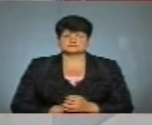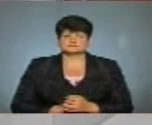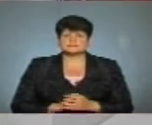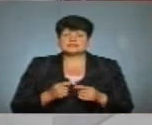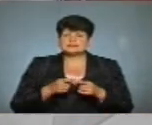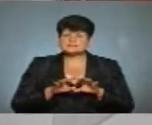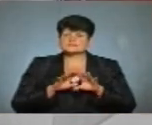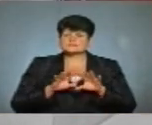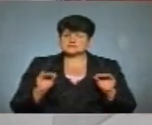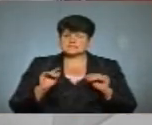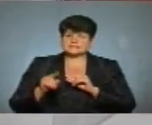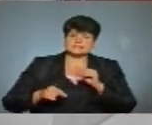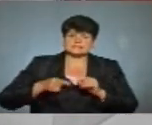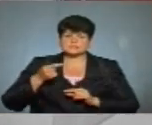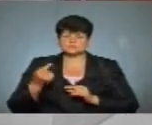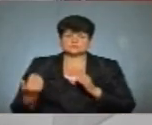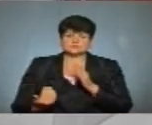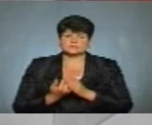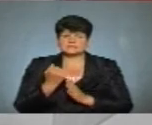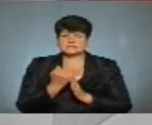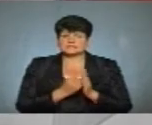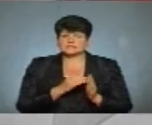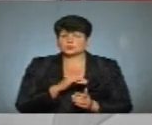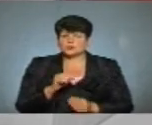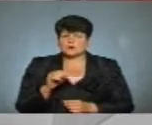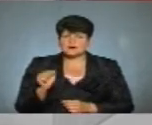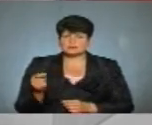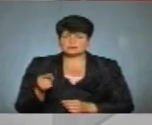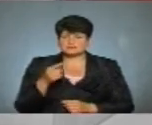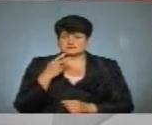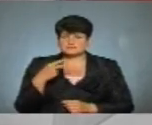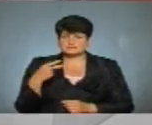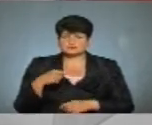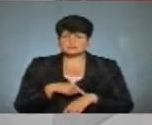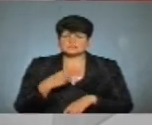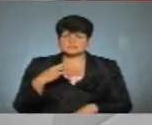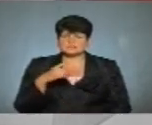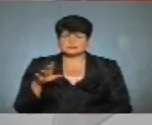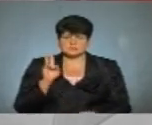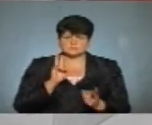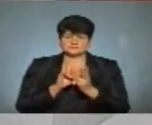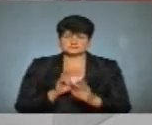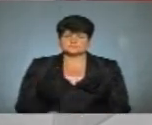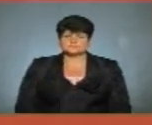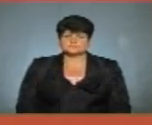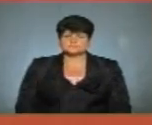І на цьому у мене все. Наступний випуск новин на телеканалі «ЮА Тернопіль». Дивіться о 20:30. Побачимось.